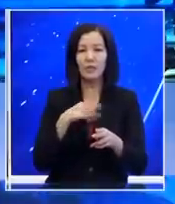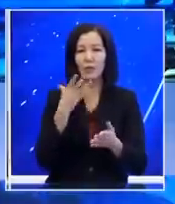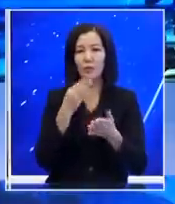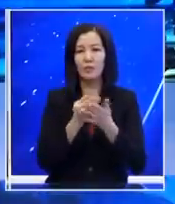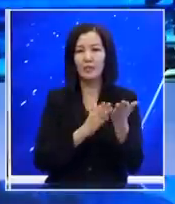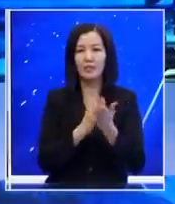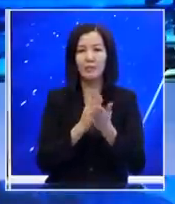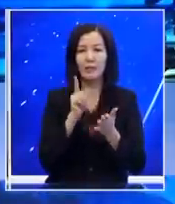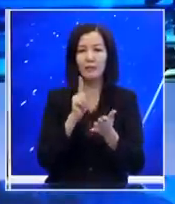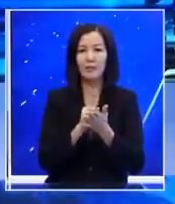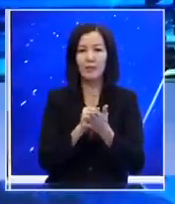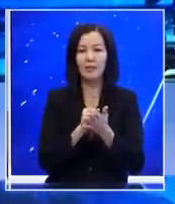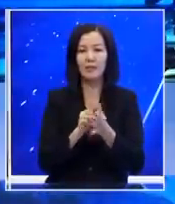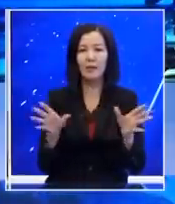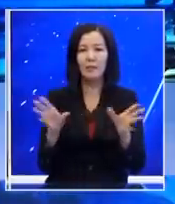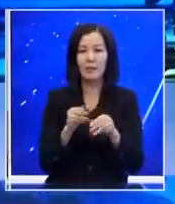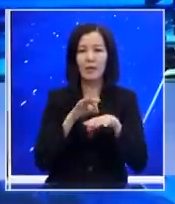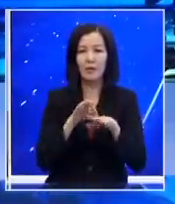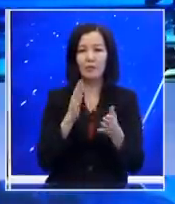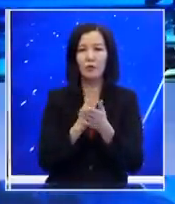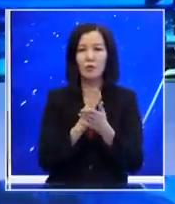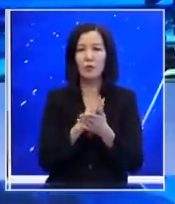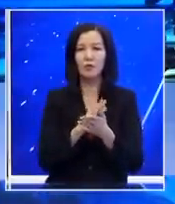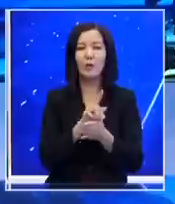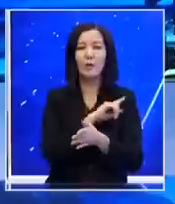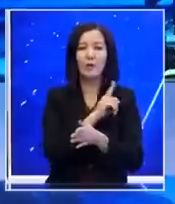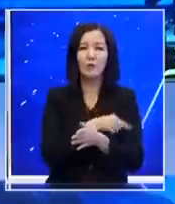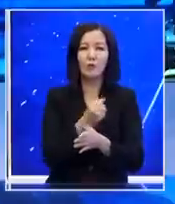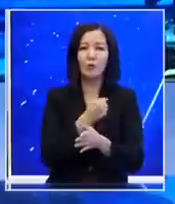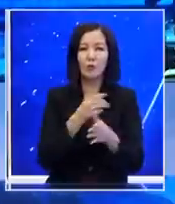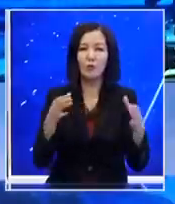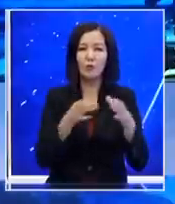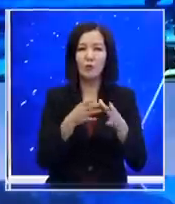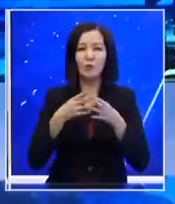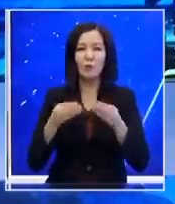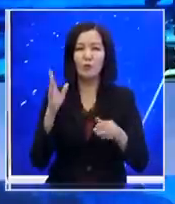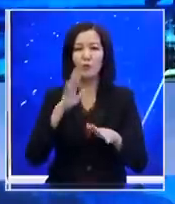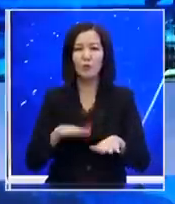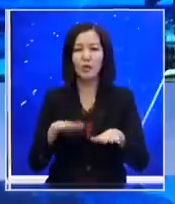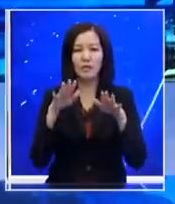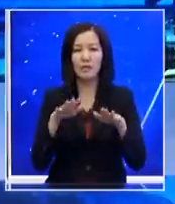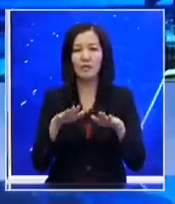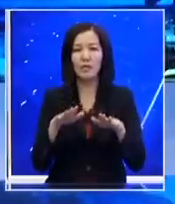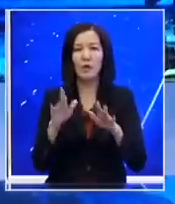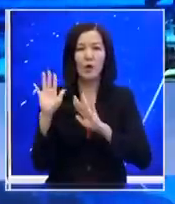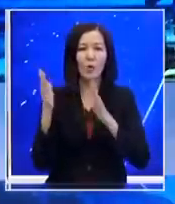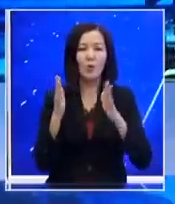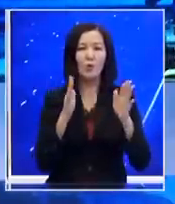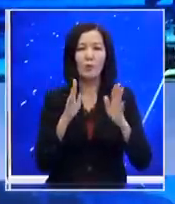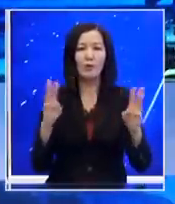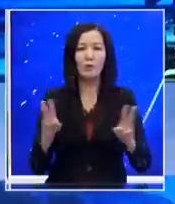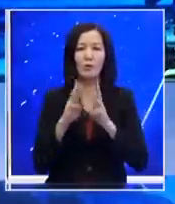өздерінің тікелей қызметтік міндеттерін шет қалдырған емес. Күшті құрылым бөлімшелері көктемгі су тасқынына және орман дала